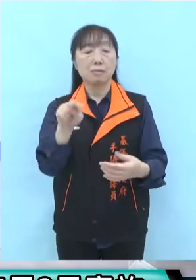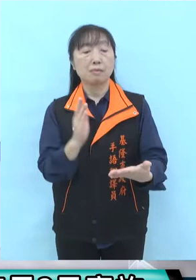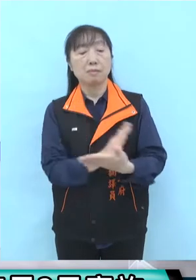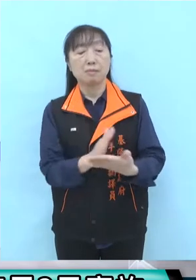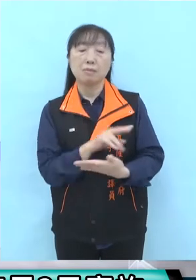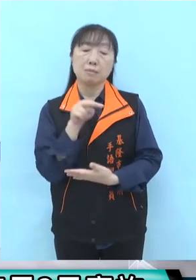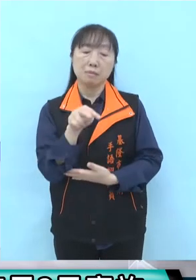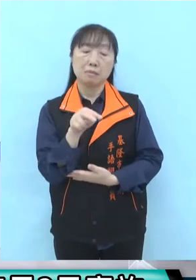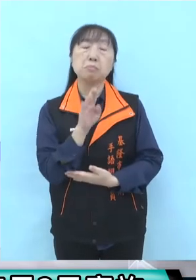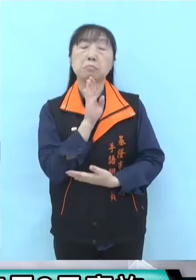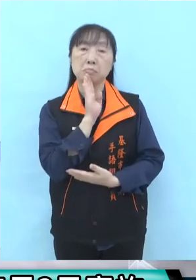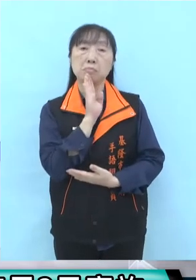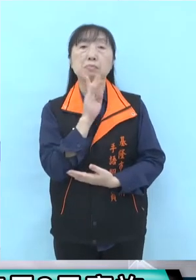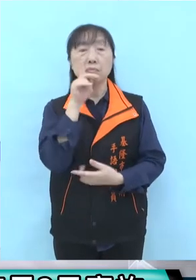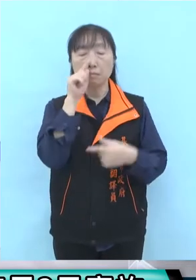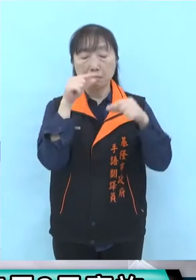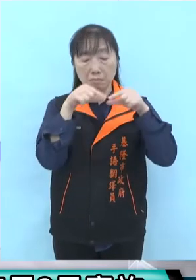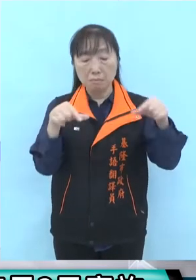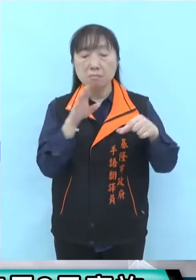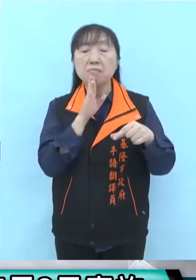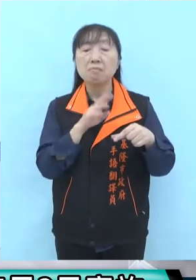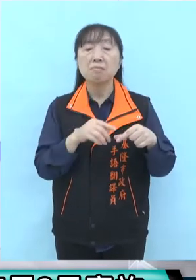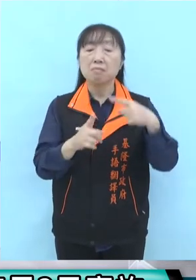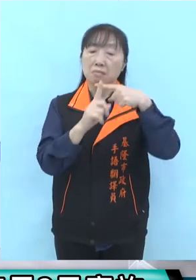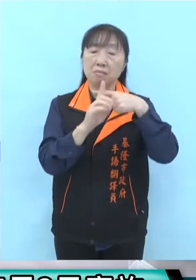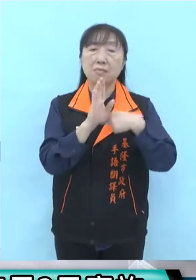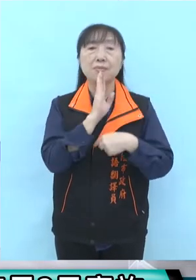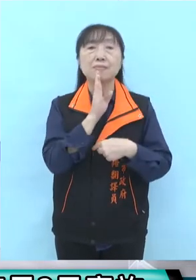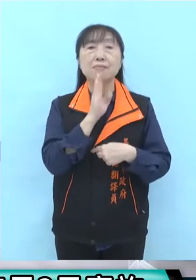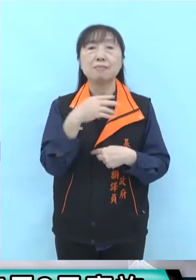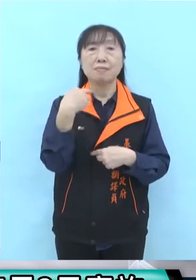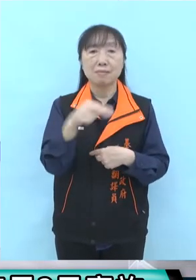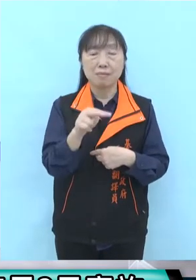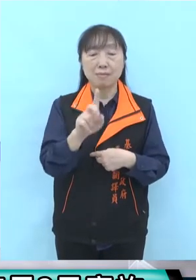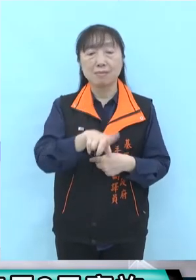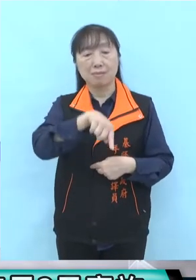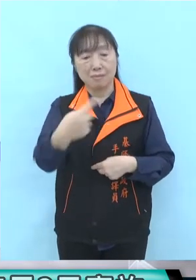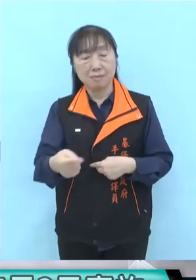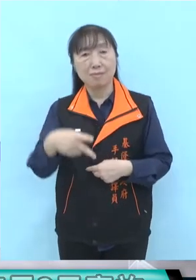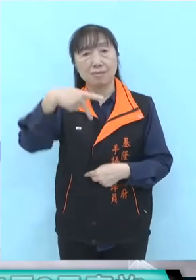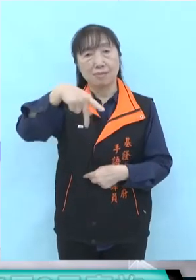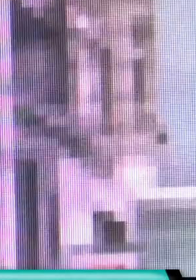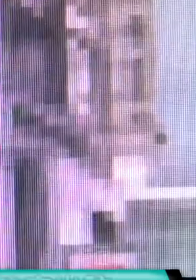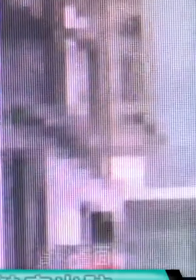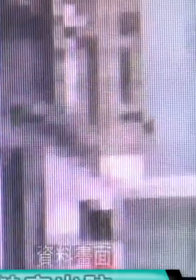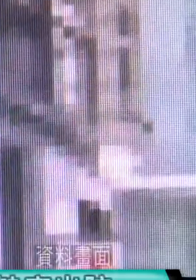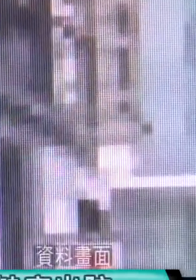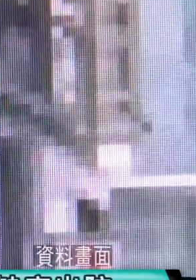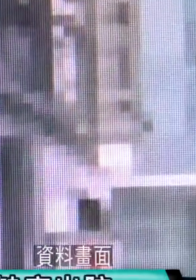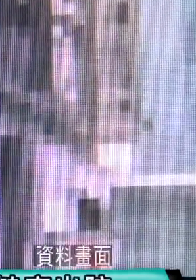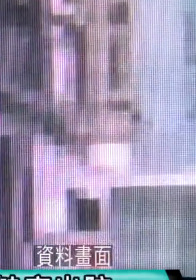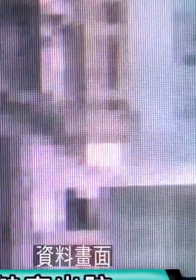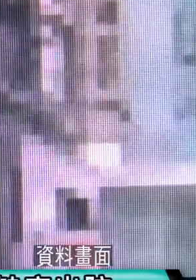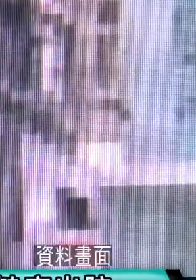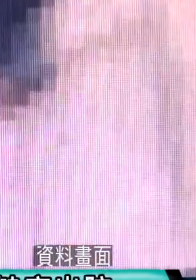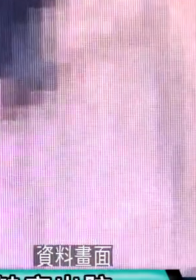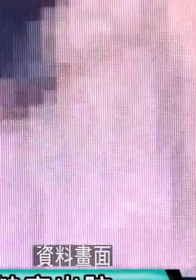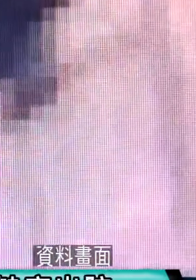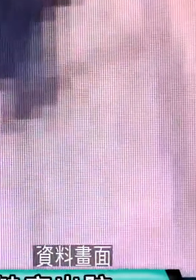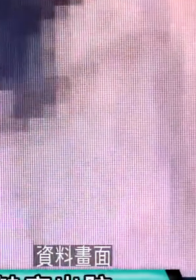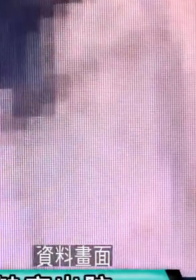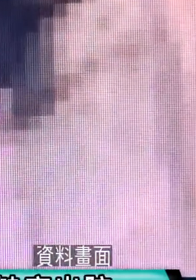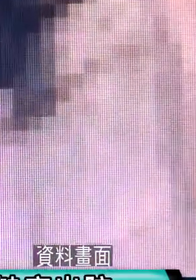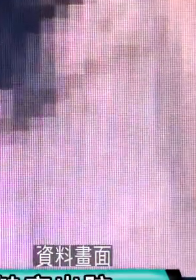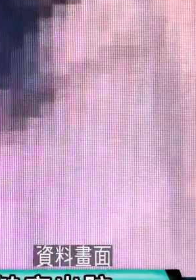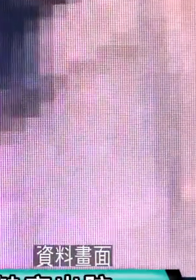确是已经快筛阳性，然后来接受进一步的 PCR 的一个采检。 另外，先前基隆某家妇产